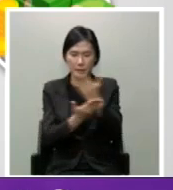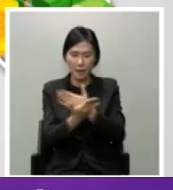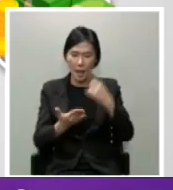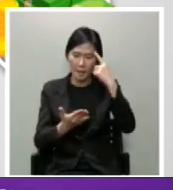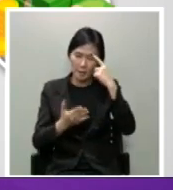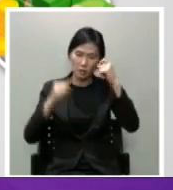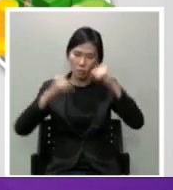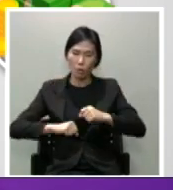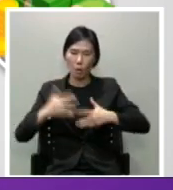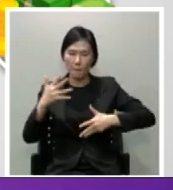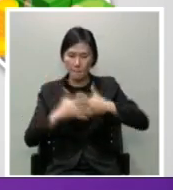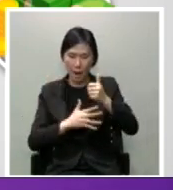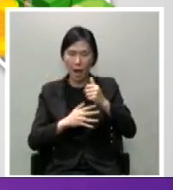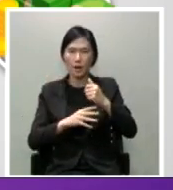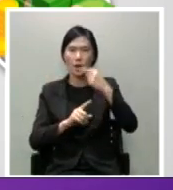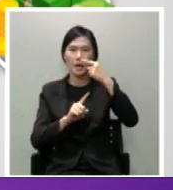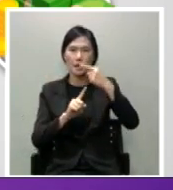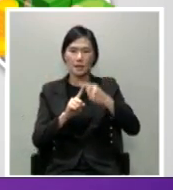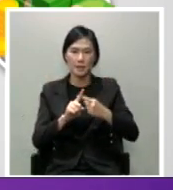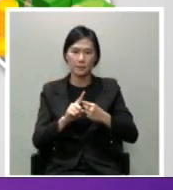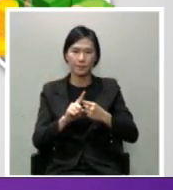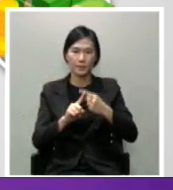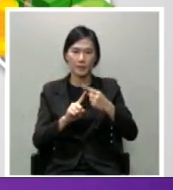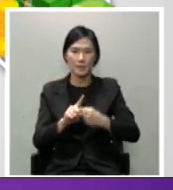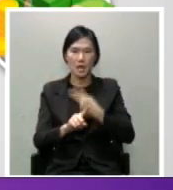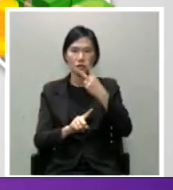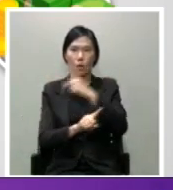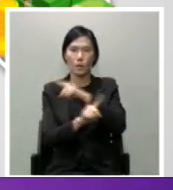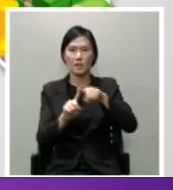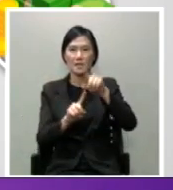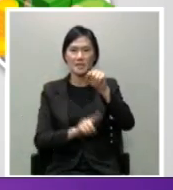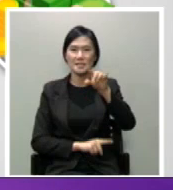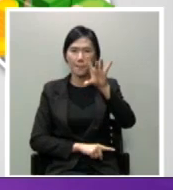เรื่องนี้ด้วยในวันที่28กุมภาพัน